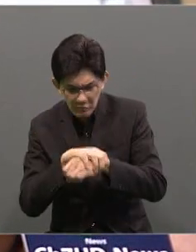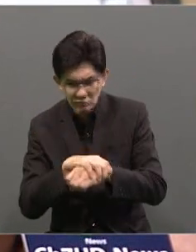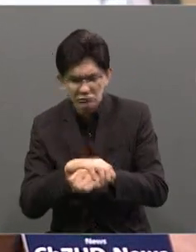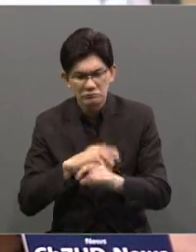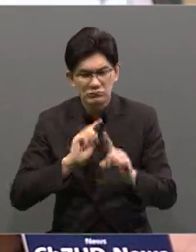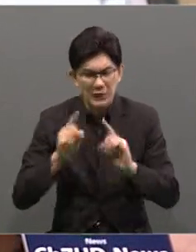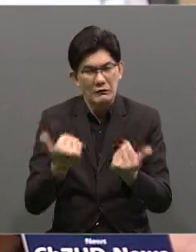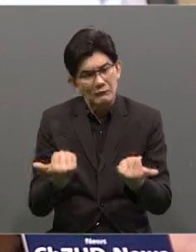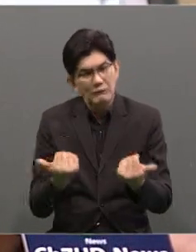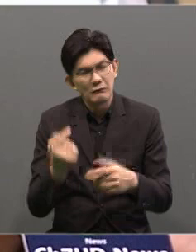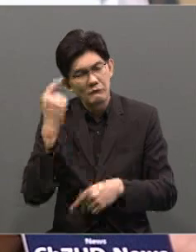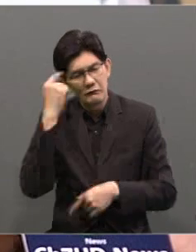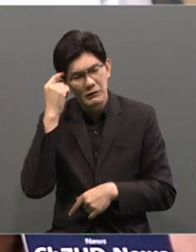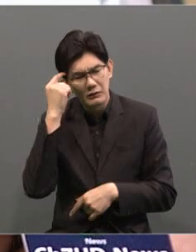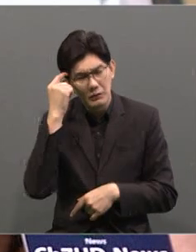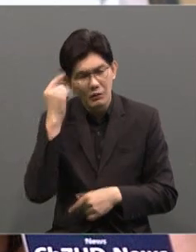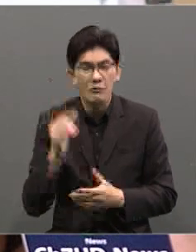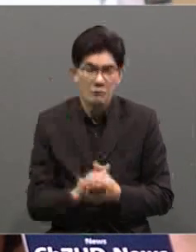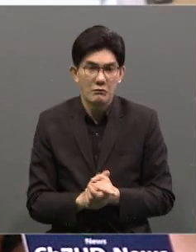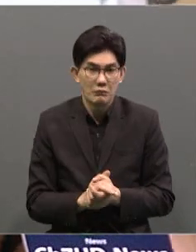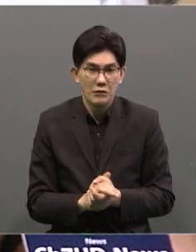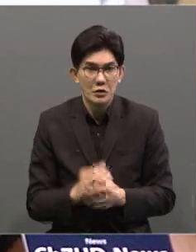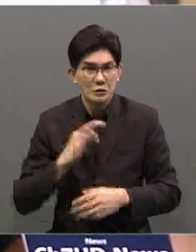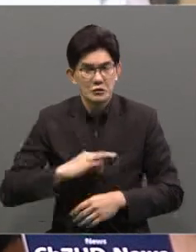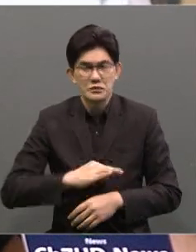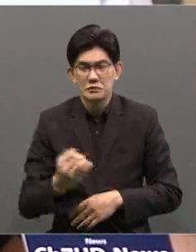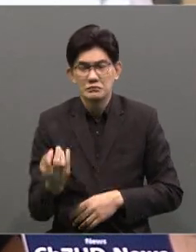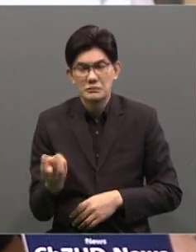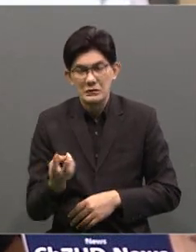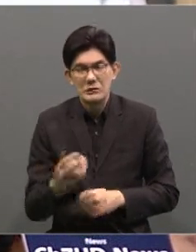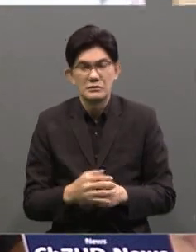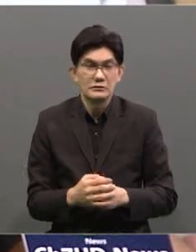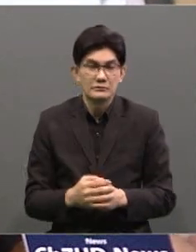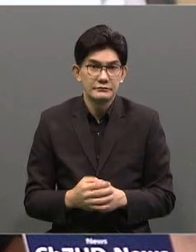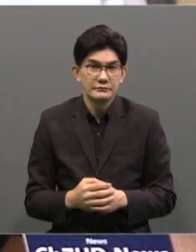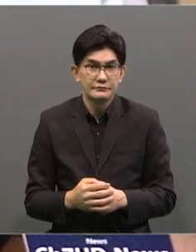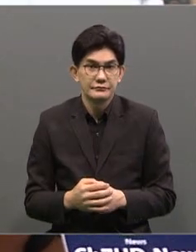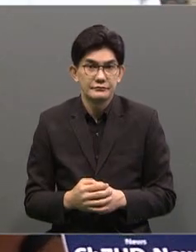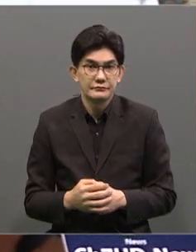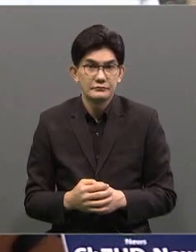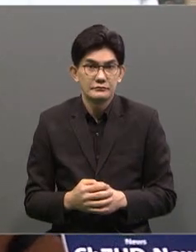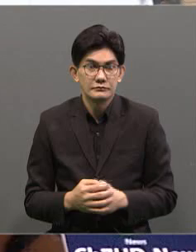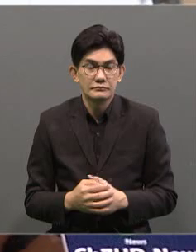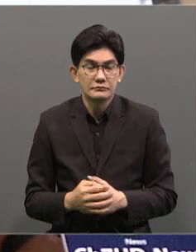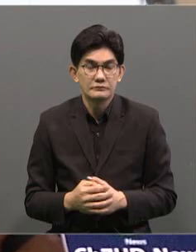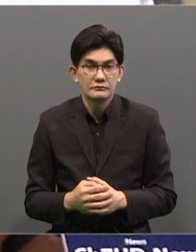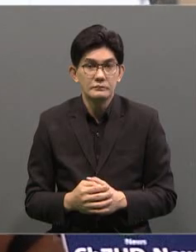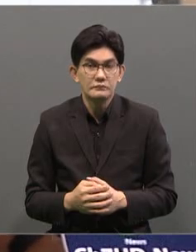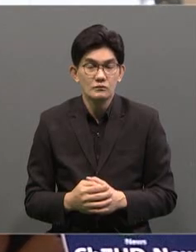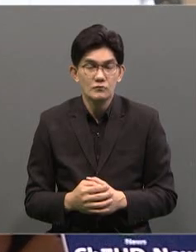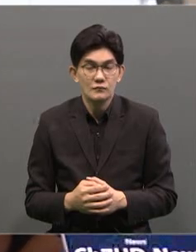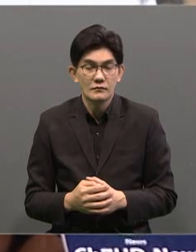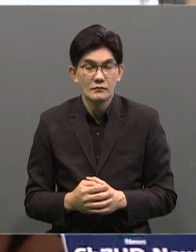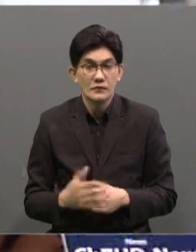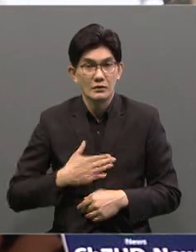อย่างอะไรต่างๆมันก็เป็นเรื่องที่แบบว่านิดนึงนะคะน่าน้อยใจนิดนึงนะคะจะบอกว่า